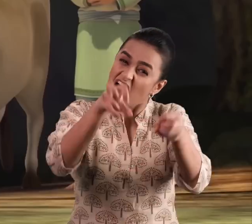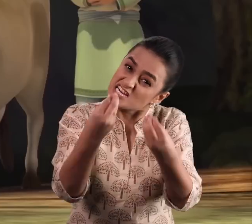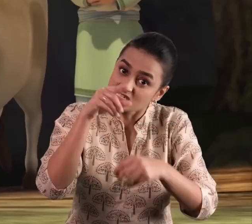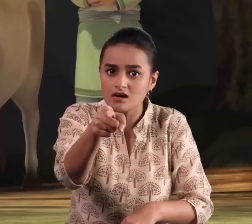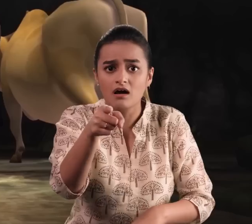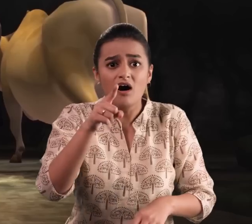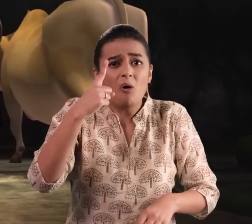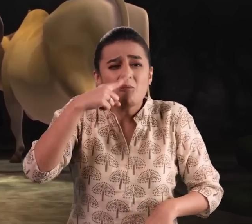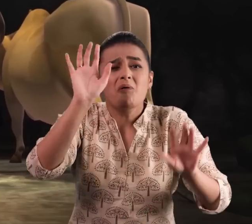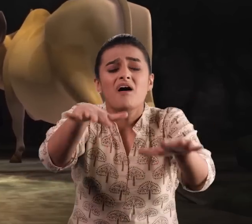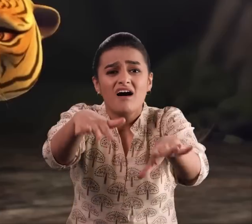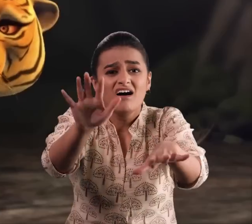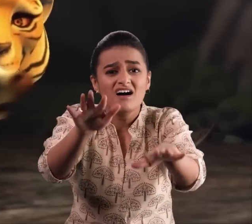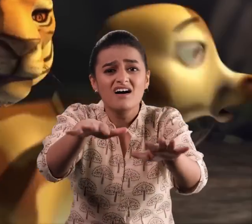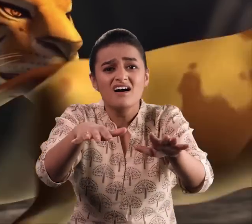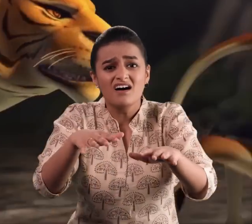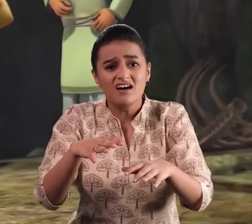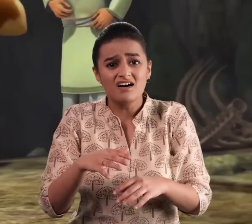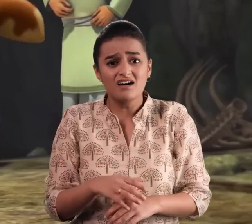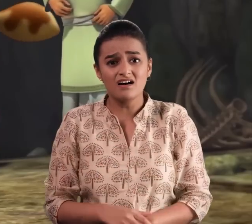रहेगा। माँ।